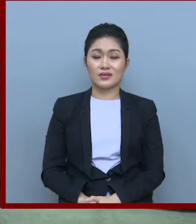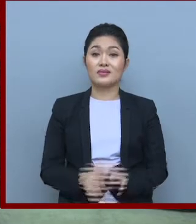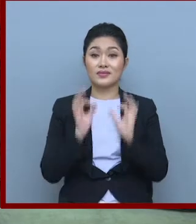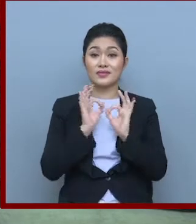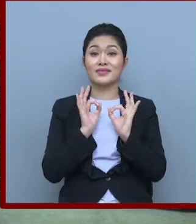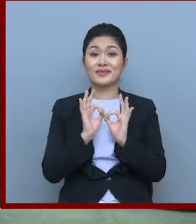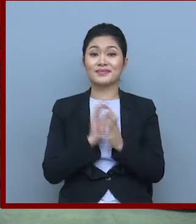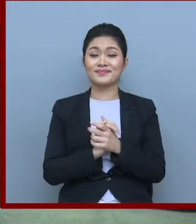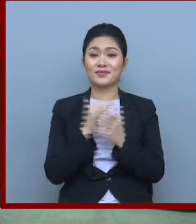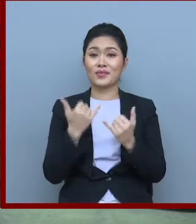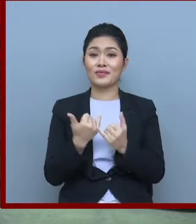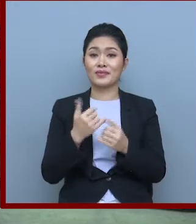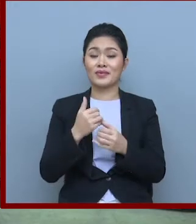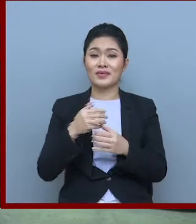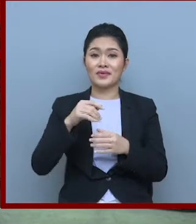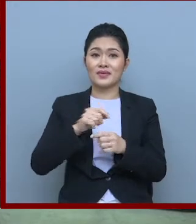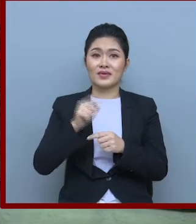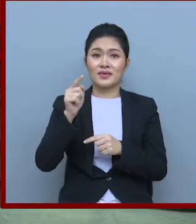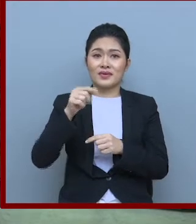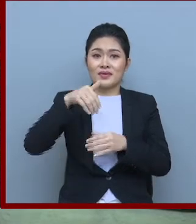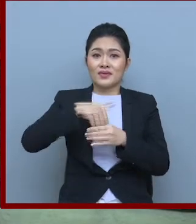โอเคนะครับผมดีไฟให้ LED เนี่ย